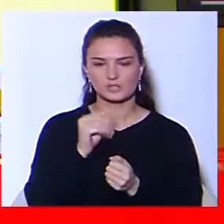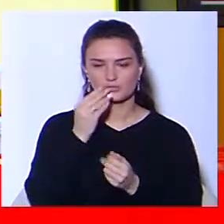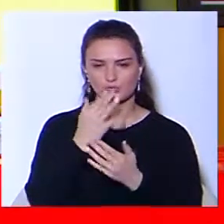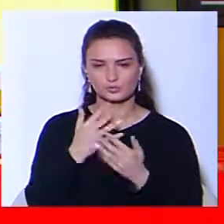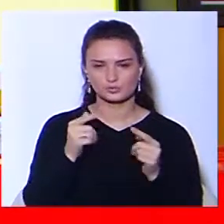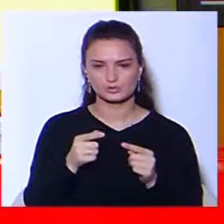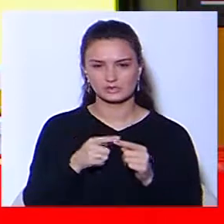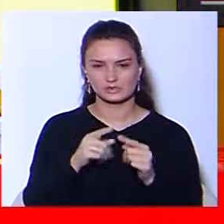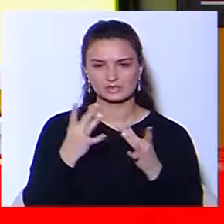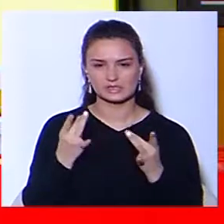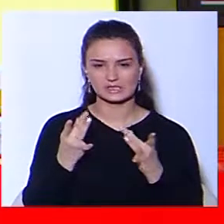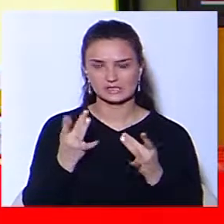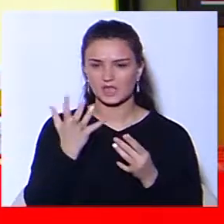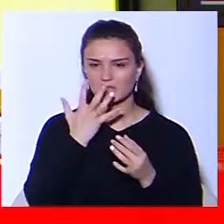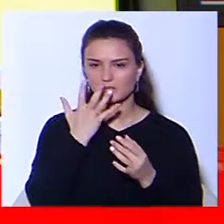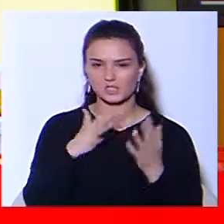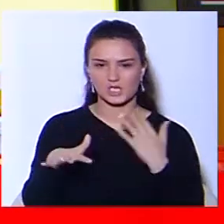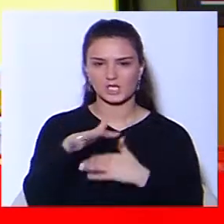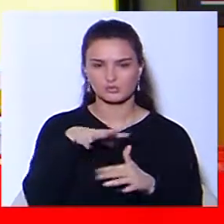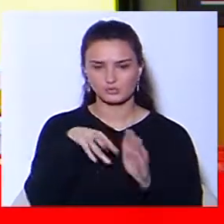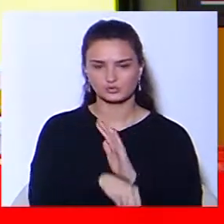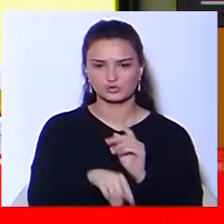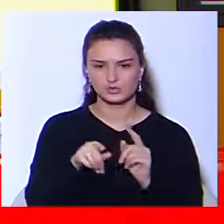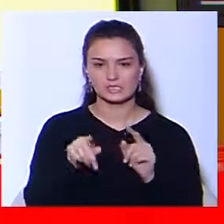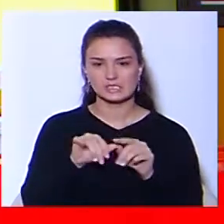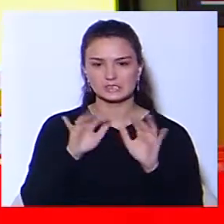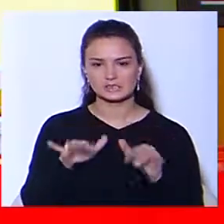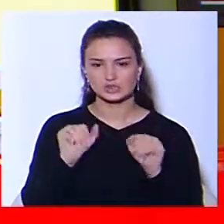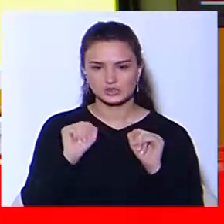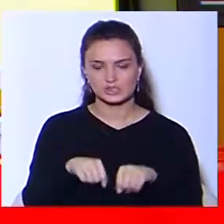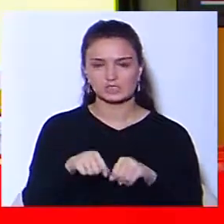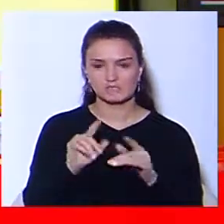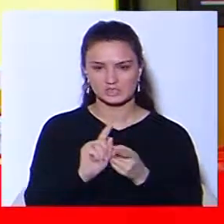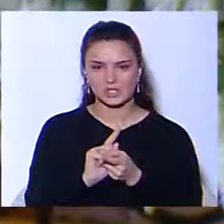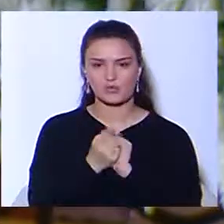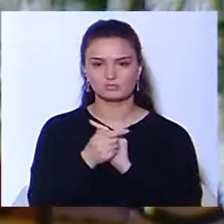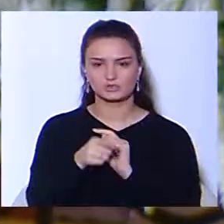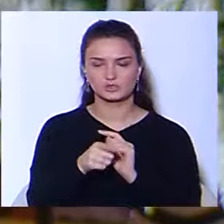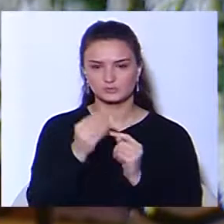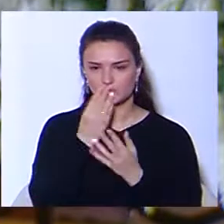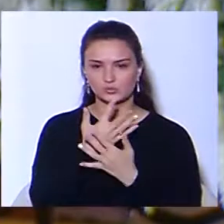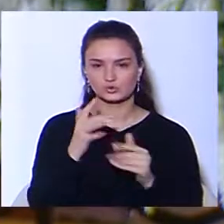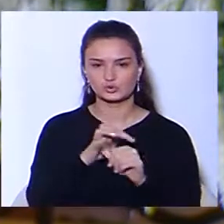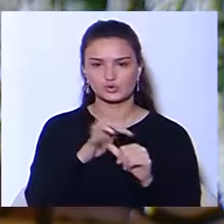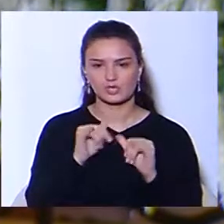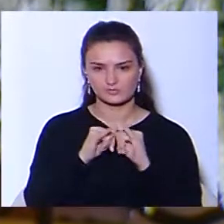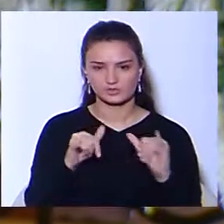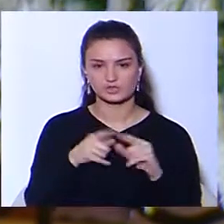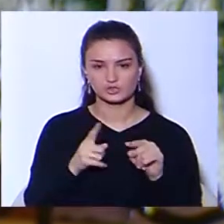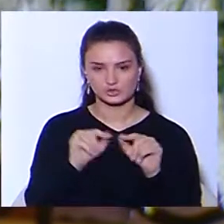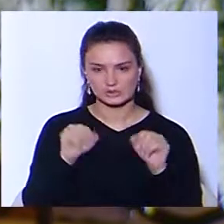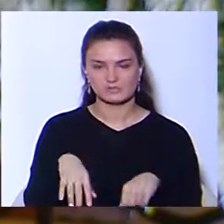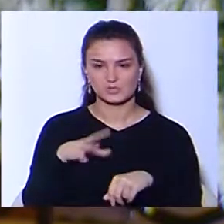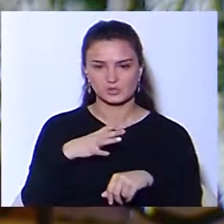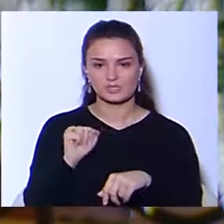პროდუქტი ტენიან თბილ გარემოში თავდახურული, იქ სადაც შეიძლება დაობდეს ეს პროდუქტი და სოკო განვითარდეს, შეიძლება იყოს